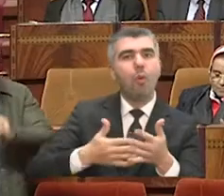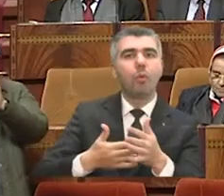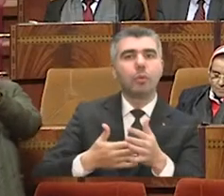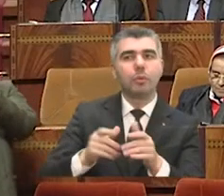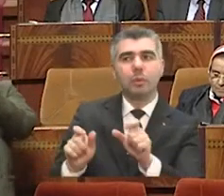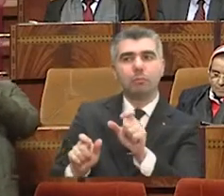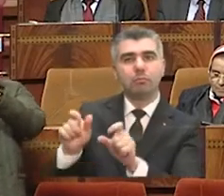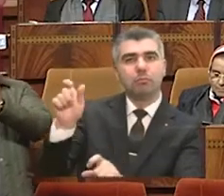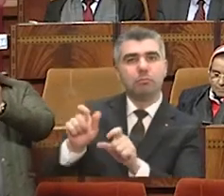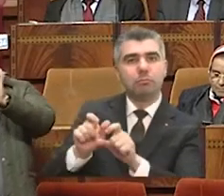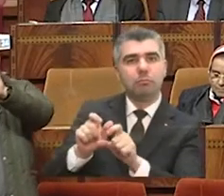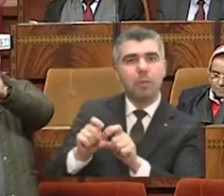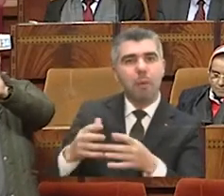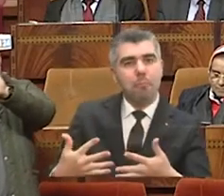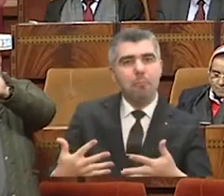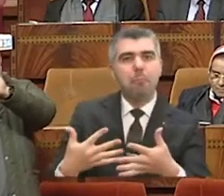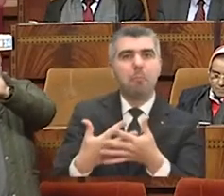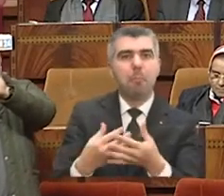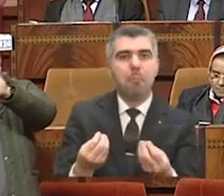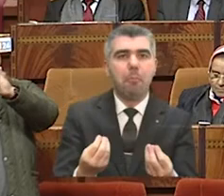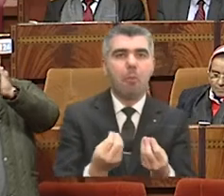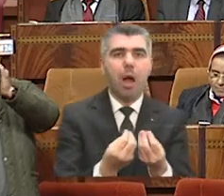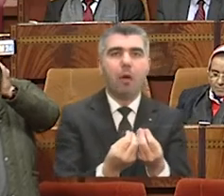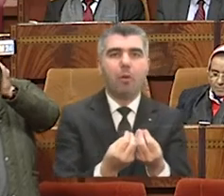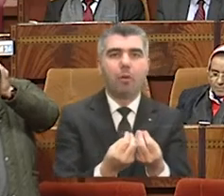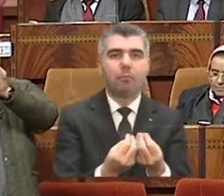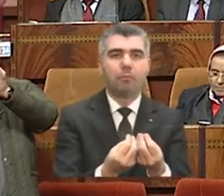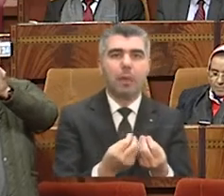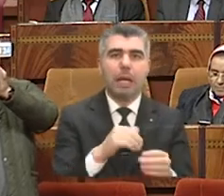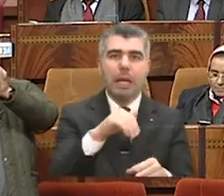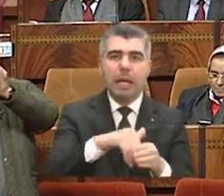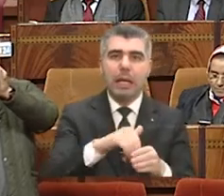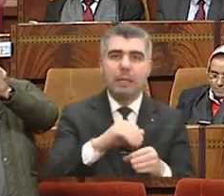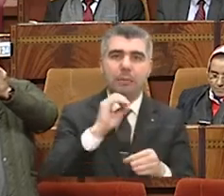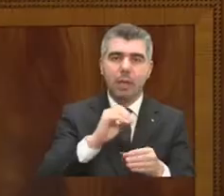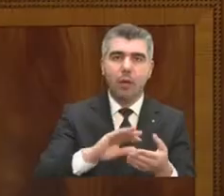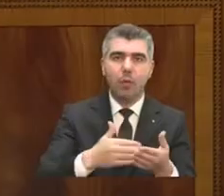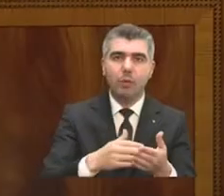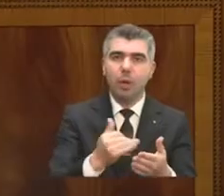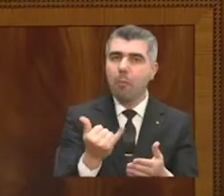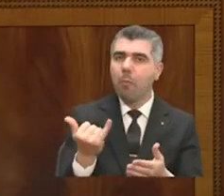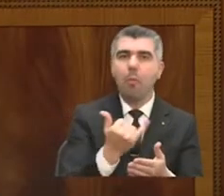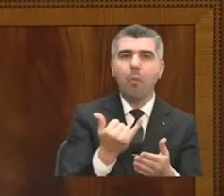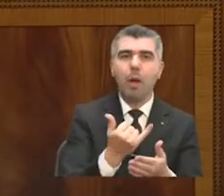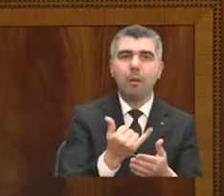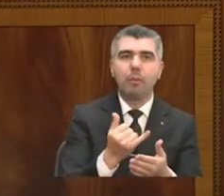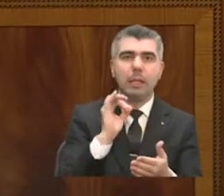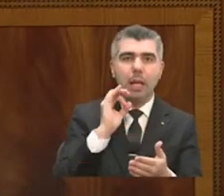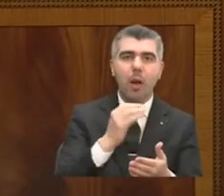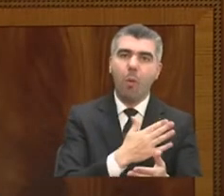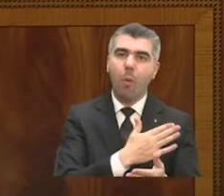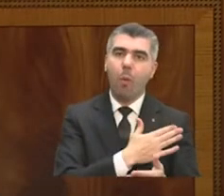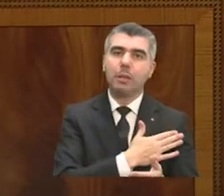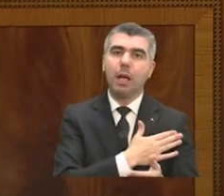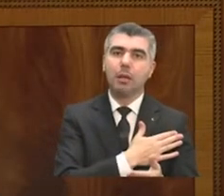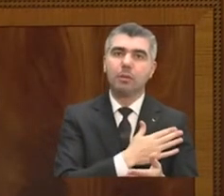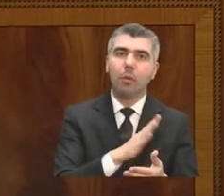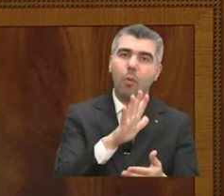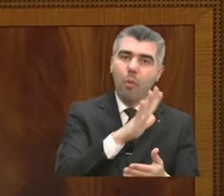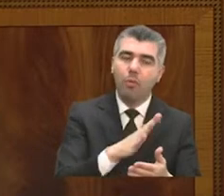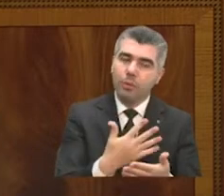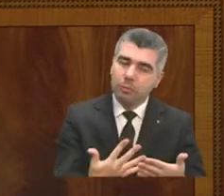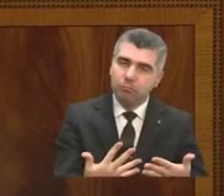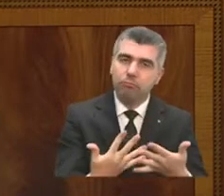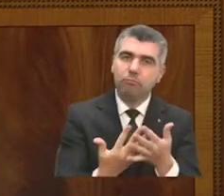cette session qui en fait témoigne de consensus de toutes les forces vives du Maroc